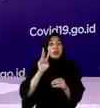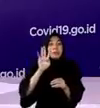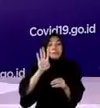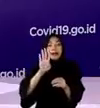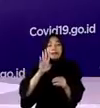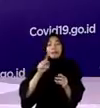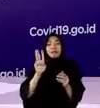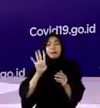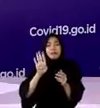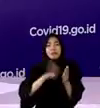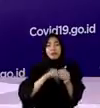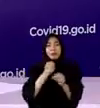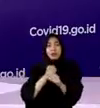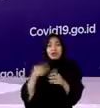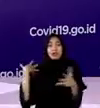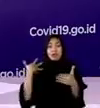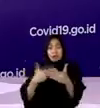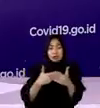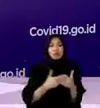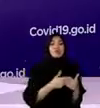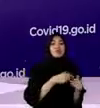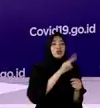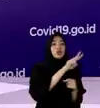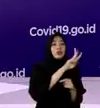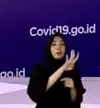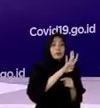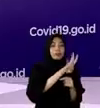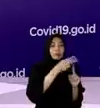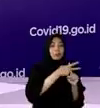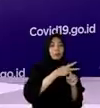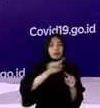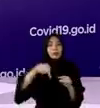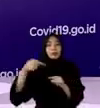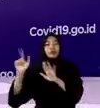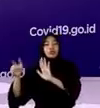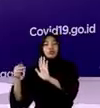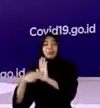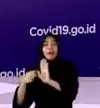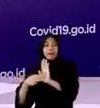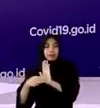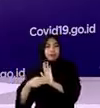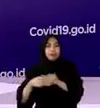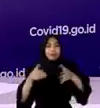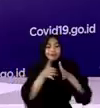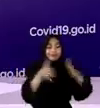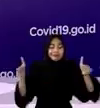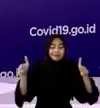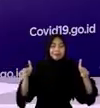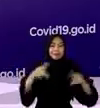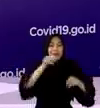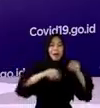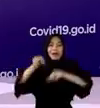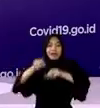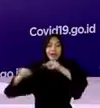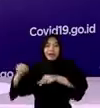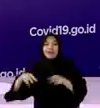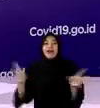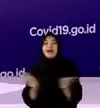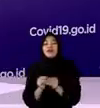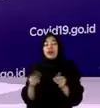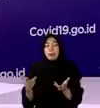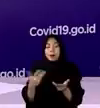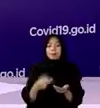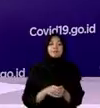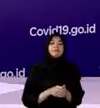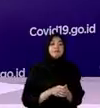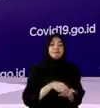sejak tanggal 24 Februari hingga tanggal 7 Maret 2021. Jika dilihat secara umum, maka